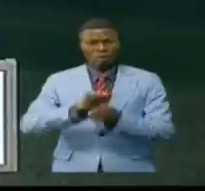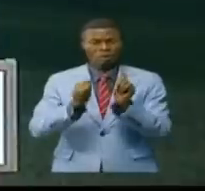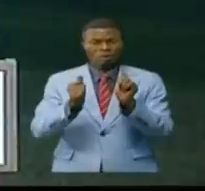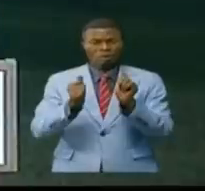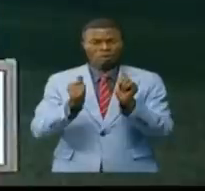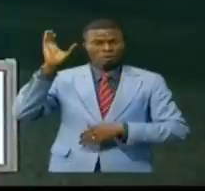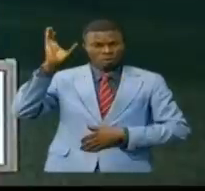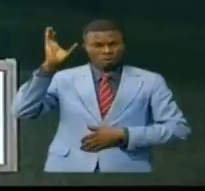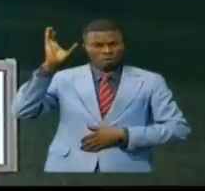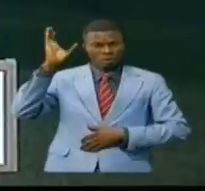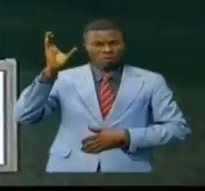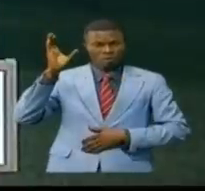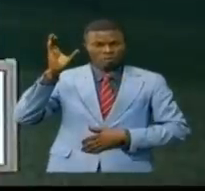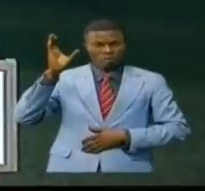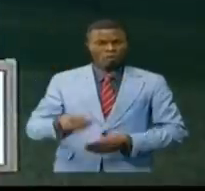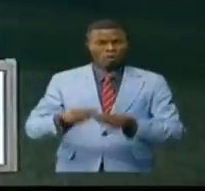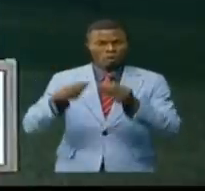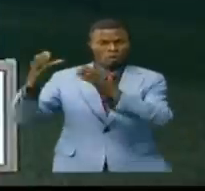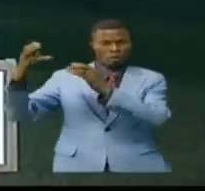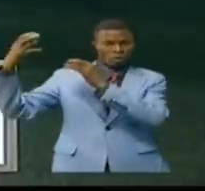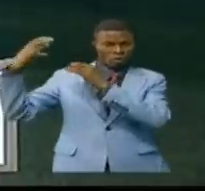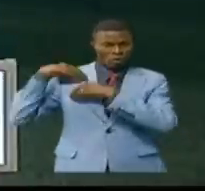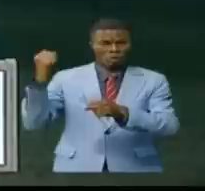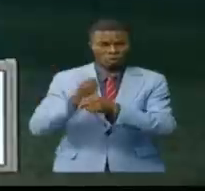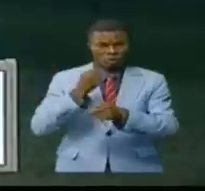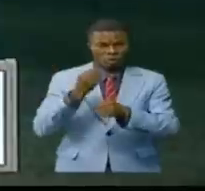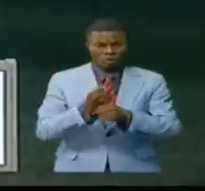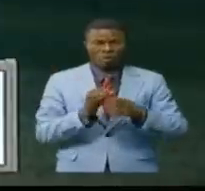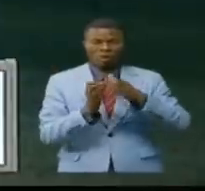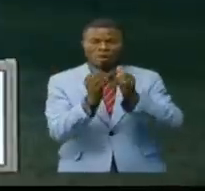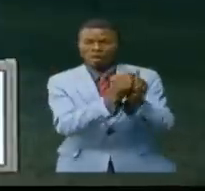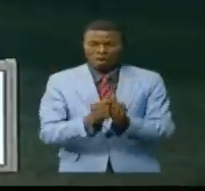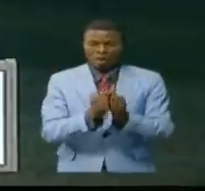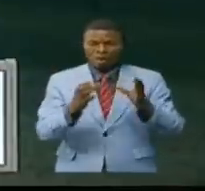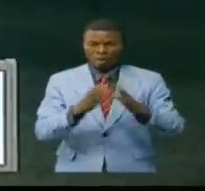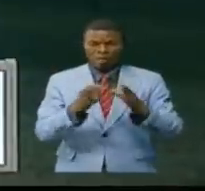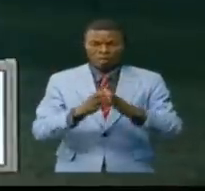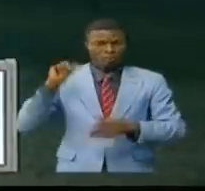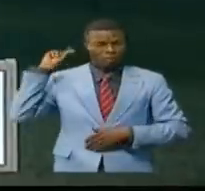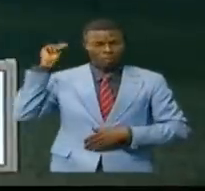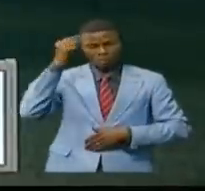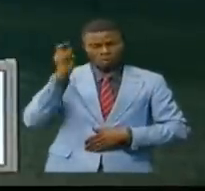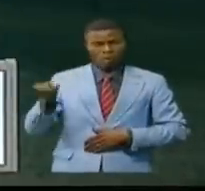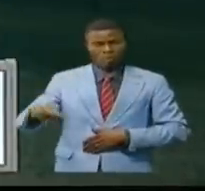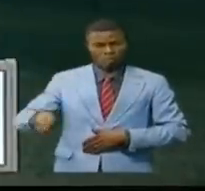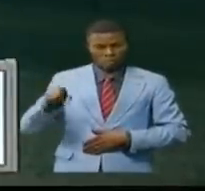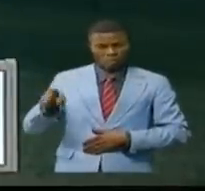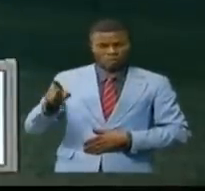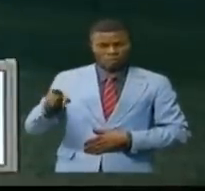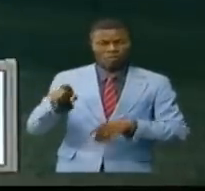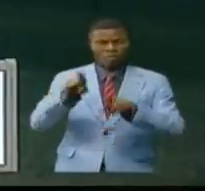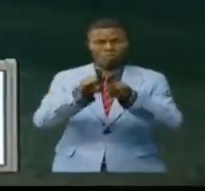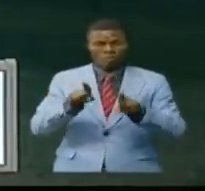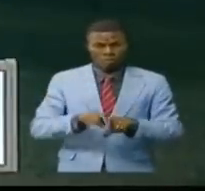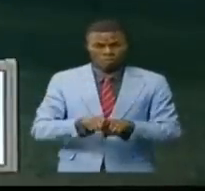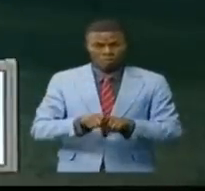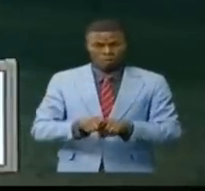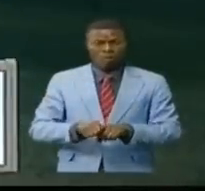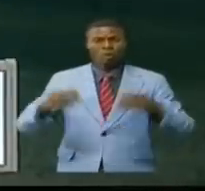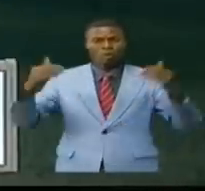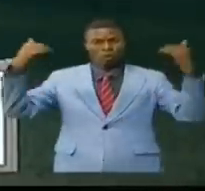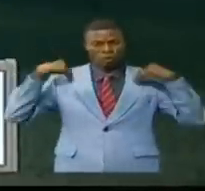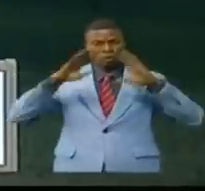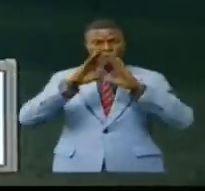affaires coutumières, a été chargé de travailler en coordination avec le gouvernement de province ainsi que les animateurs